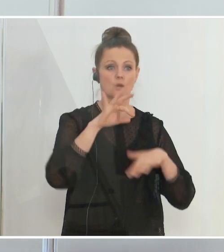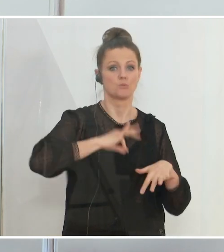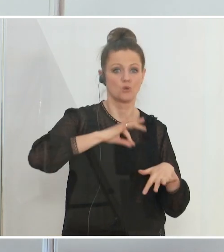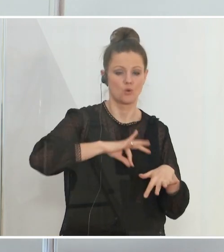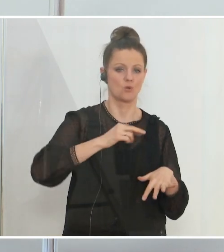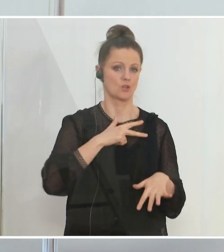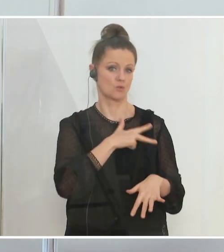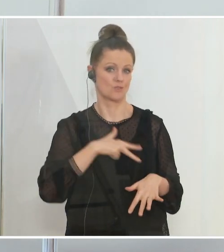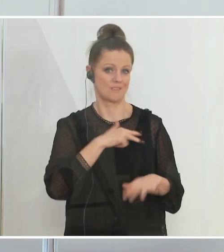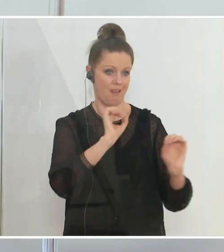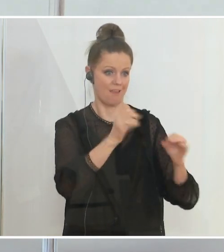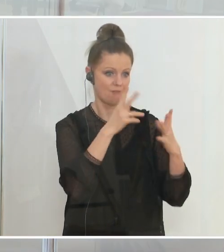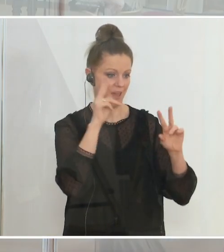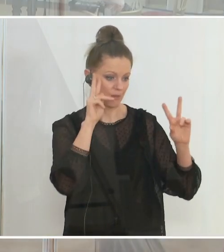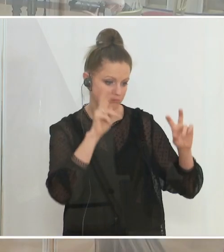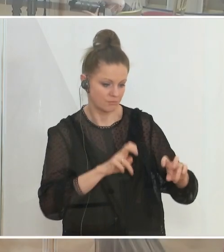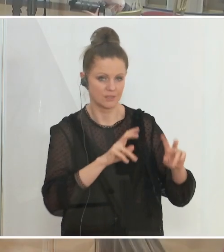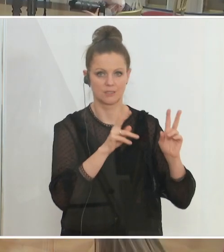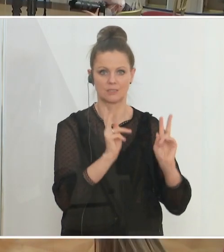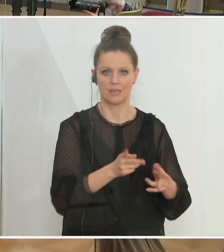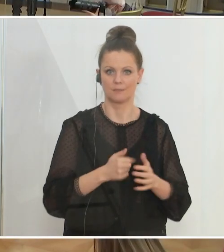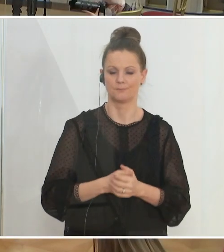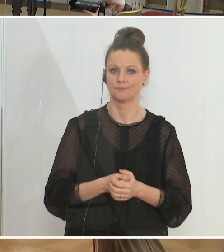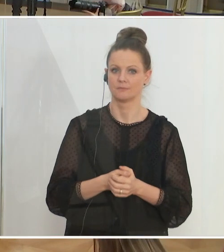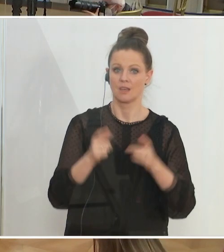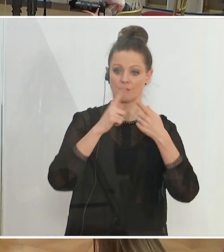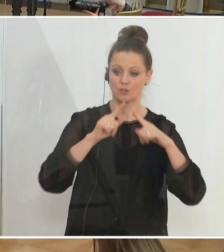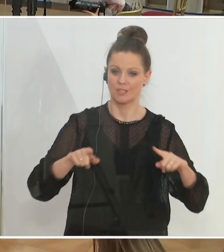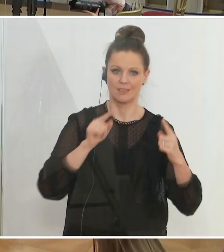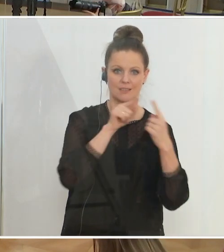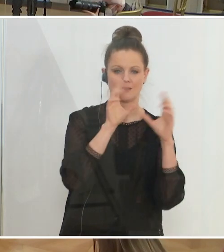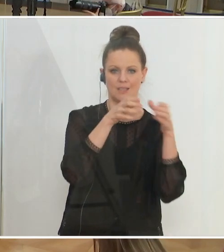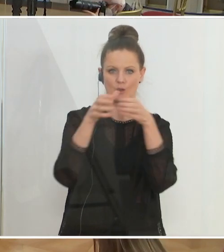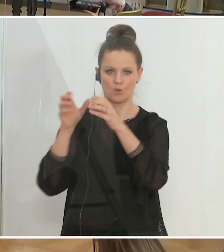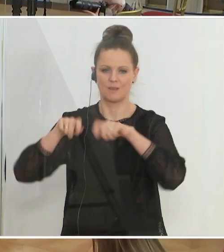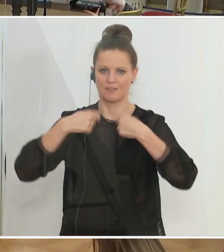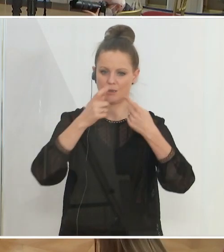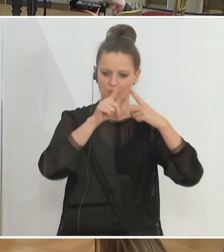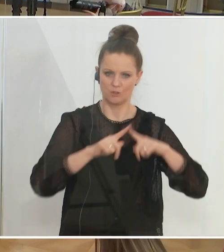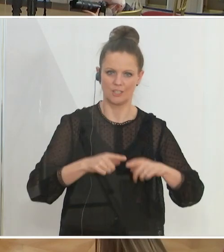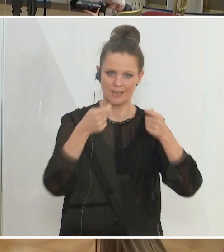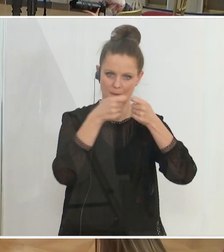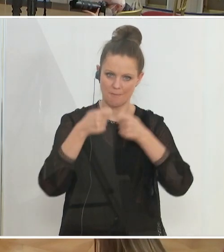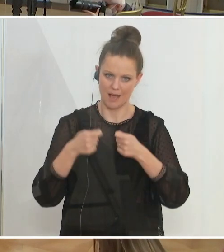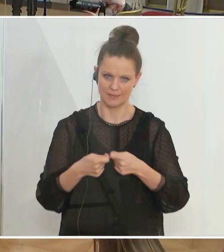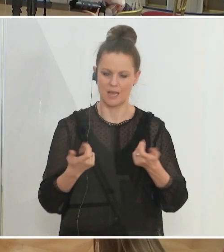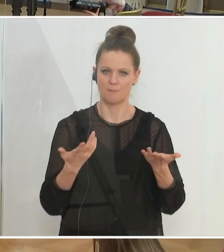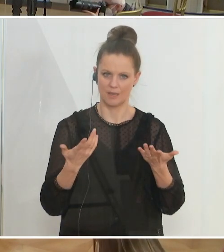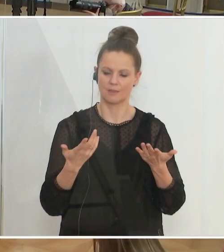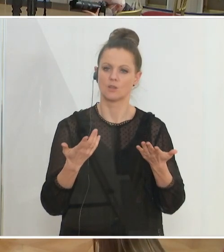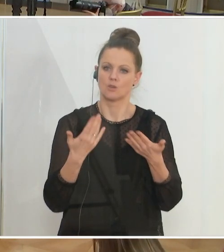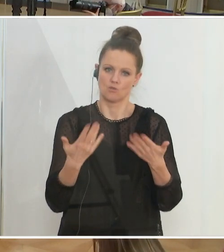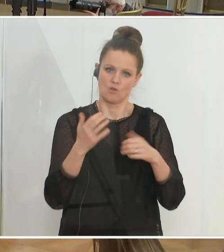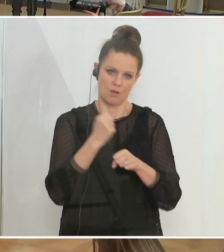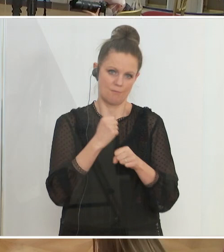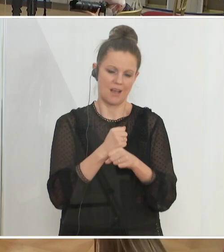und sozialen Effekten ansieht. Also für unterschiedliche Zielgruppen werden wir hier unterschiedliche Maßnahmen machen,